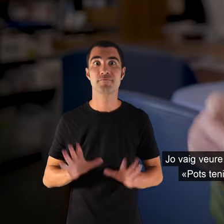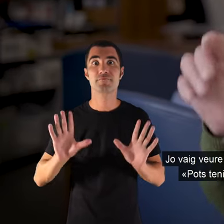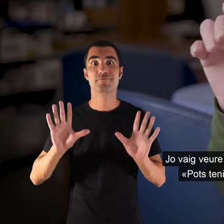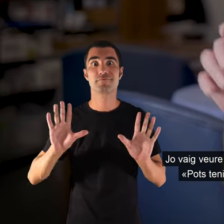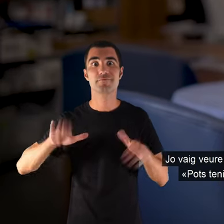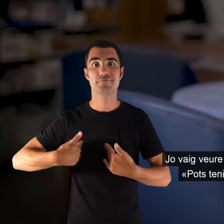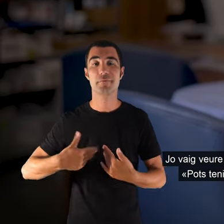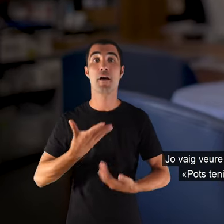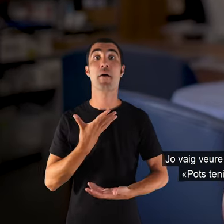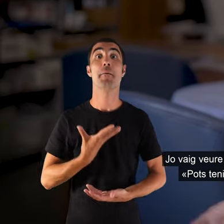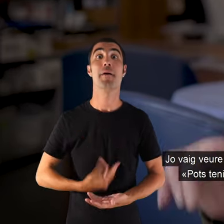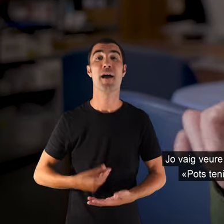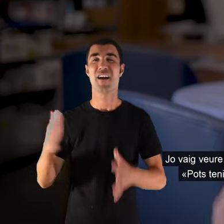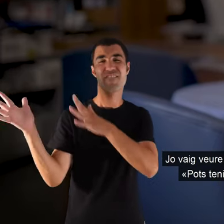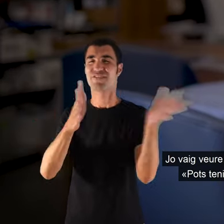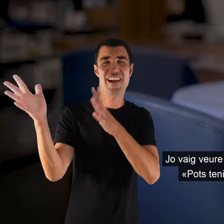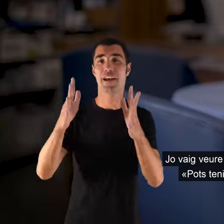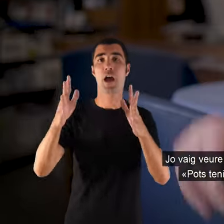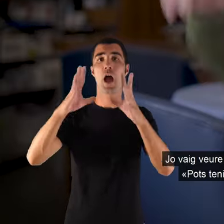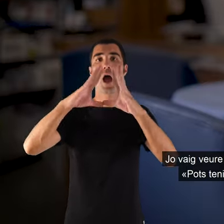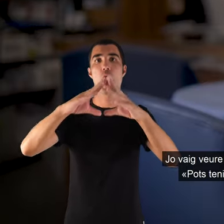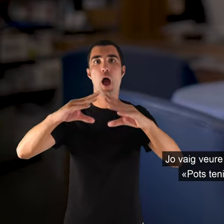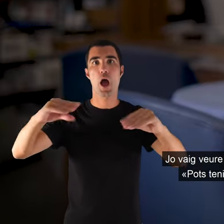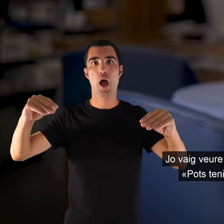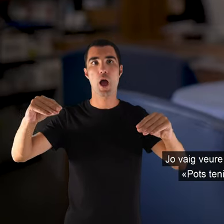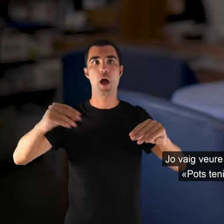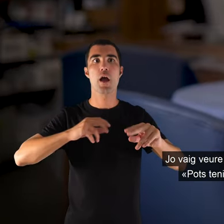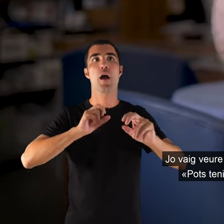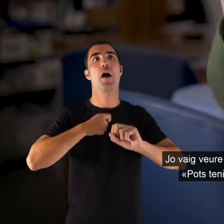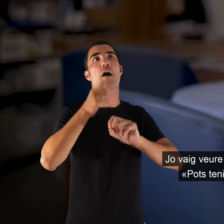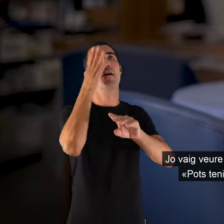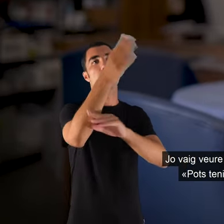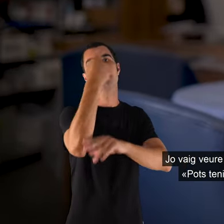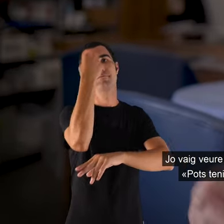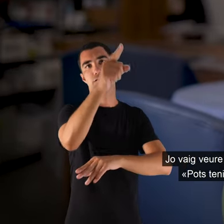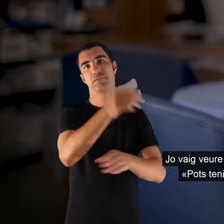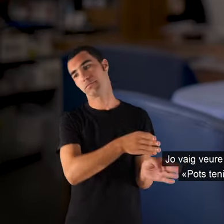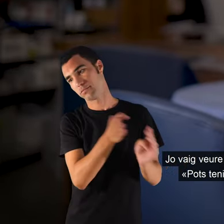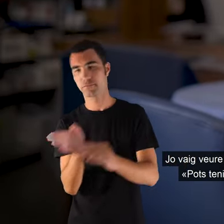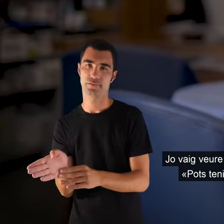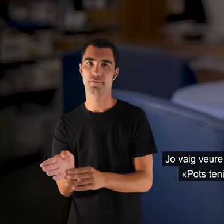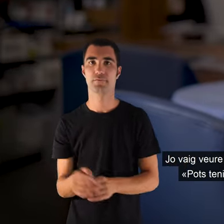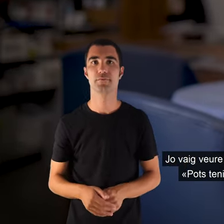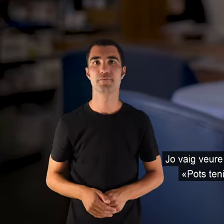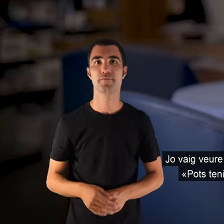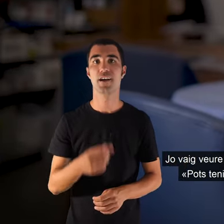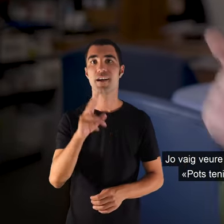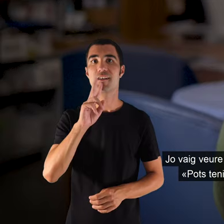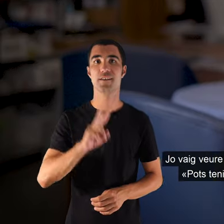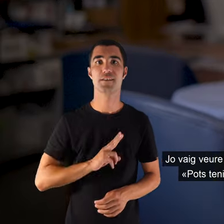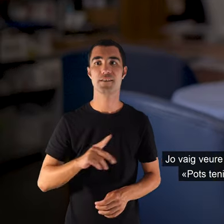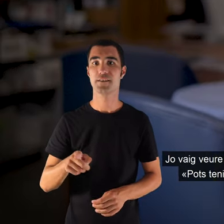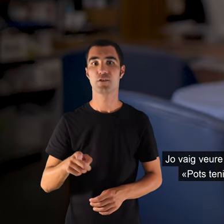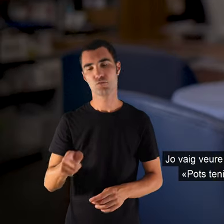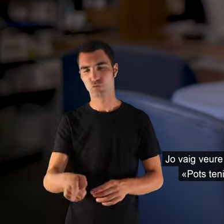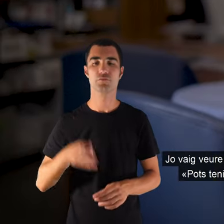I res, menys mal que el vent va calmar, una marota. I m'havia dit, em poten estimar?